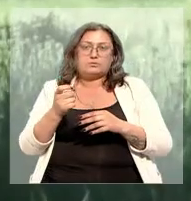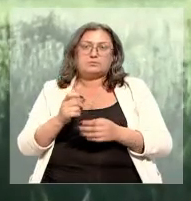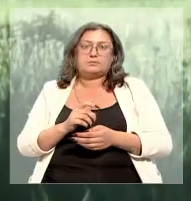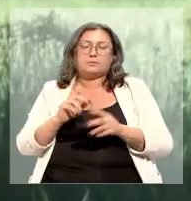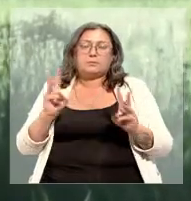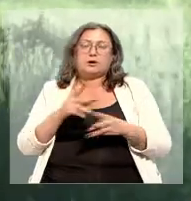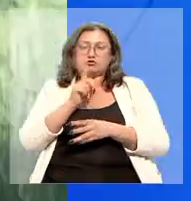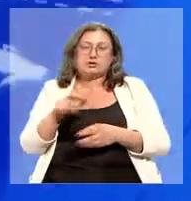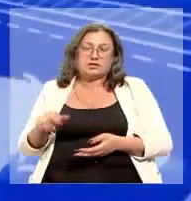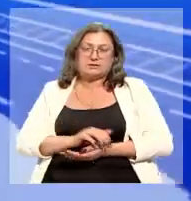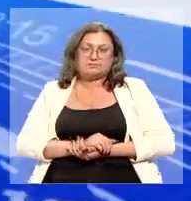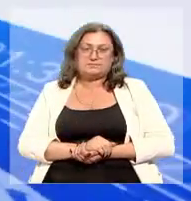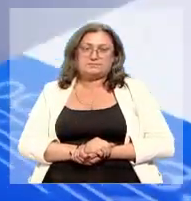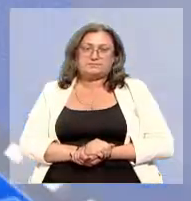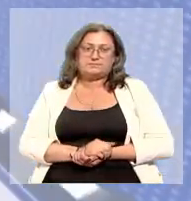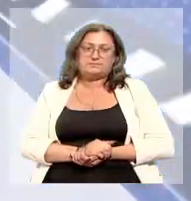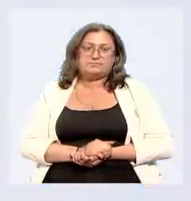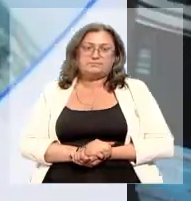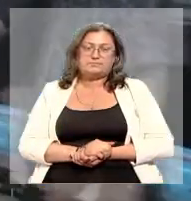огнеборцы.